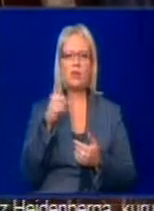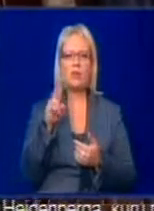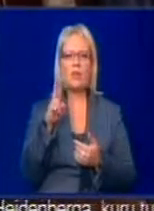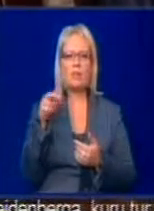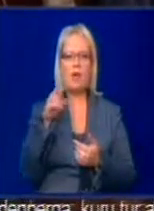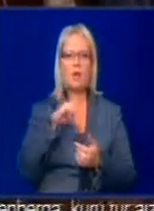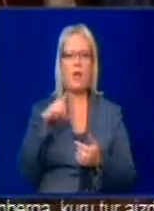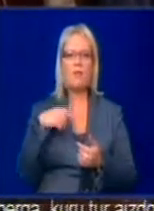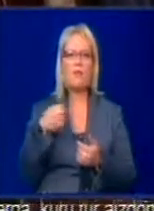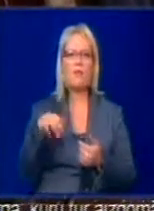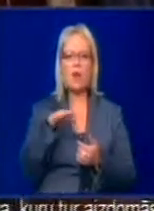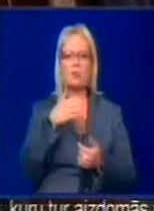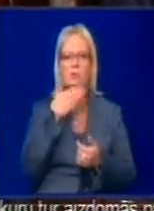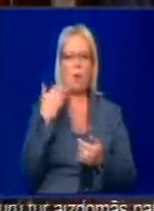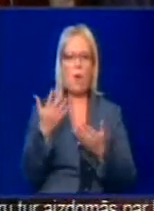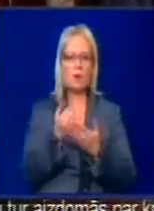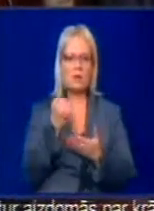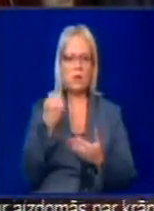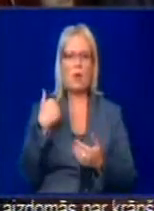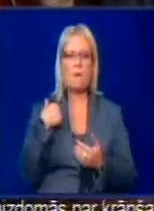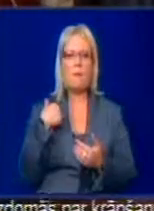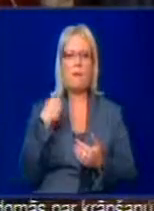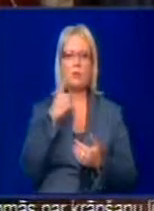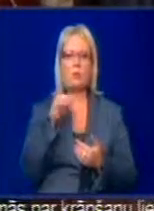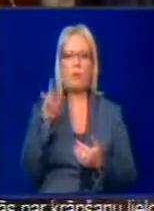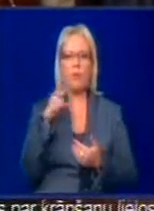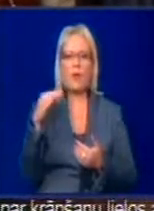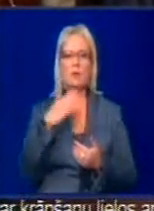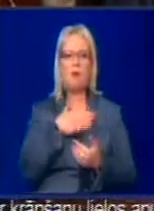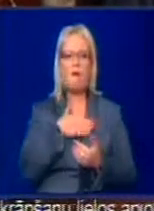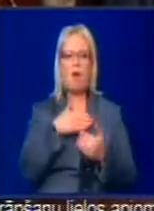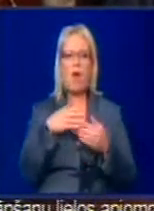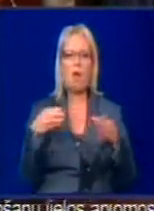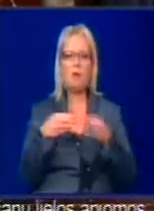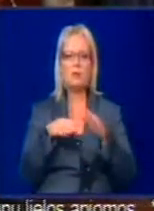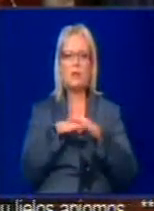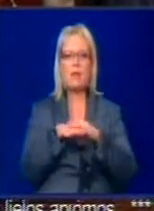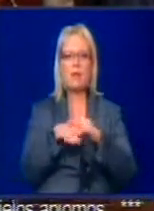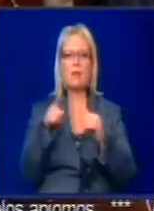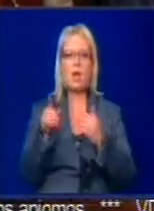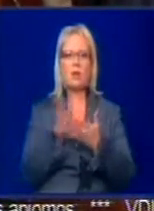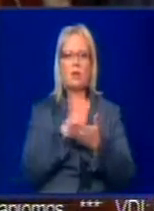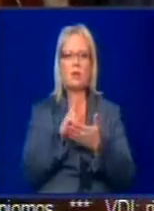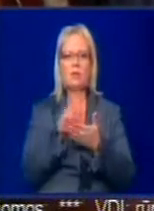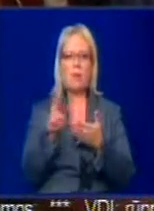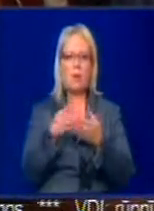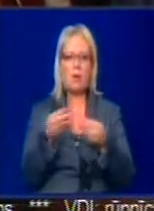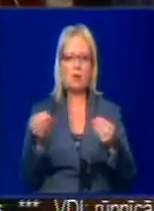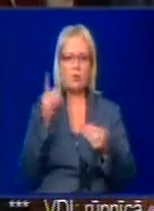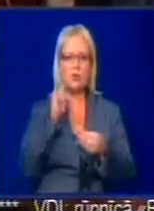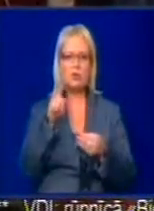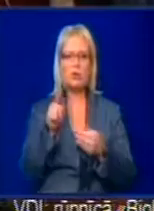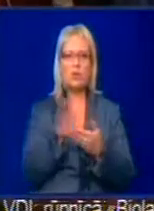Latvijas dārzos vairs praktiski nav sastopama. Mēs pūrē savā kolekcijā vienkārši saglabājam, lai tā šķirnīte nepazustu. Protams,